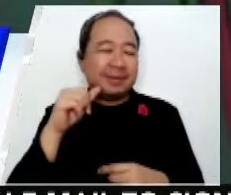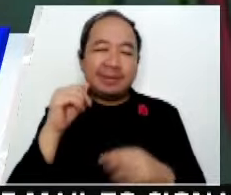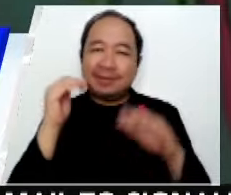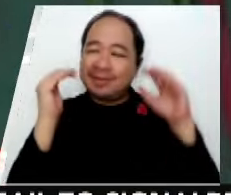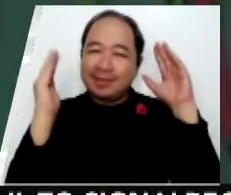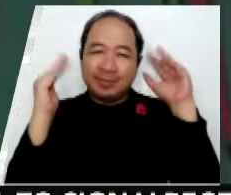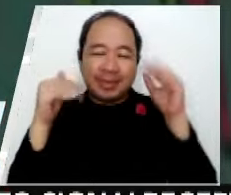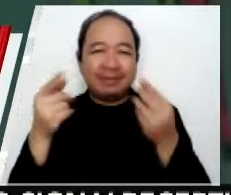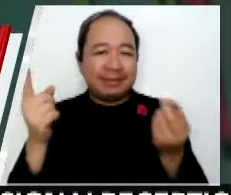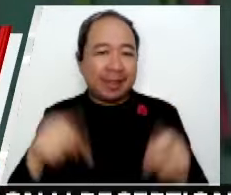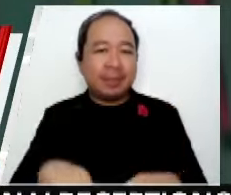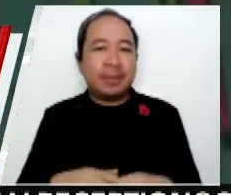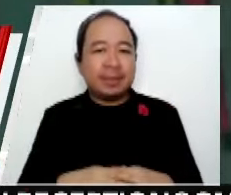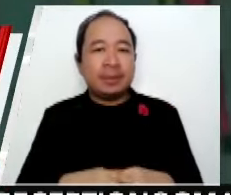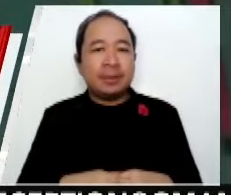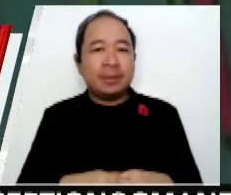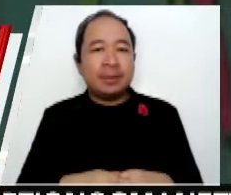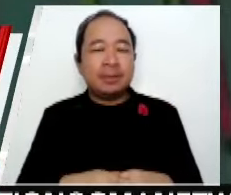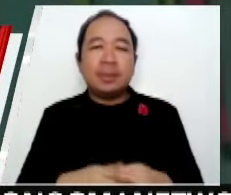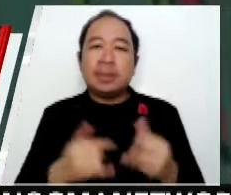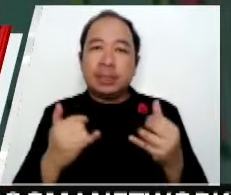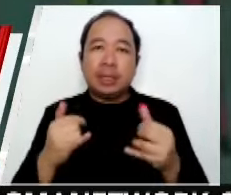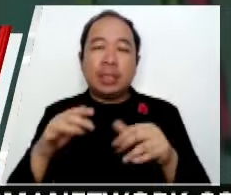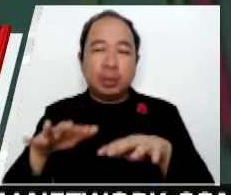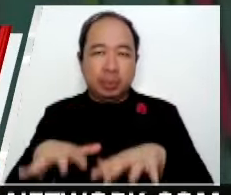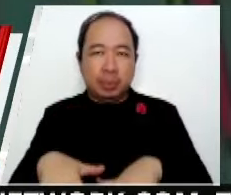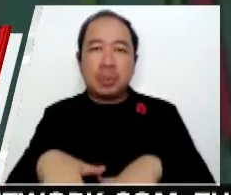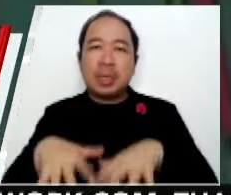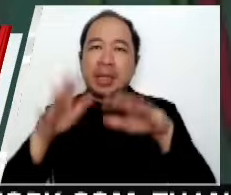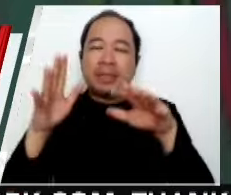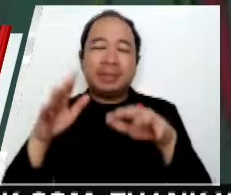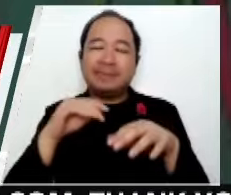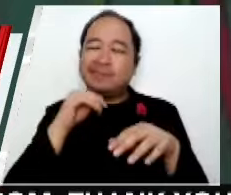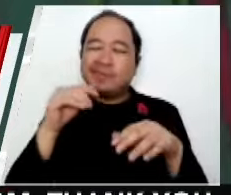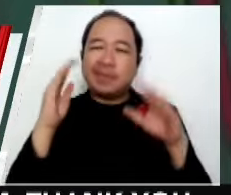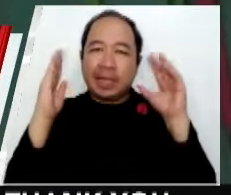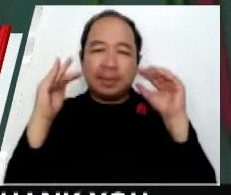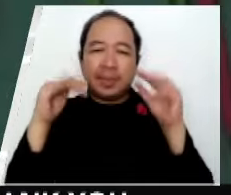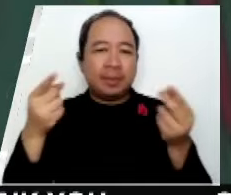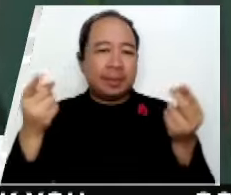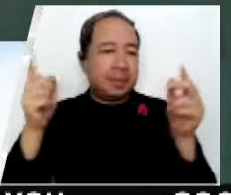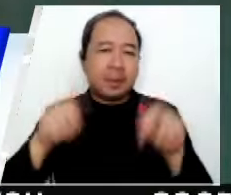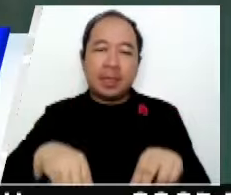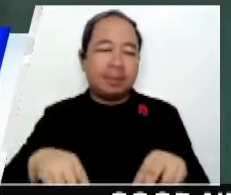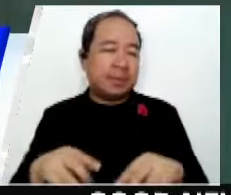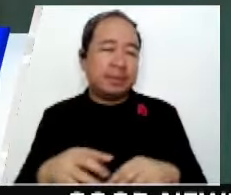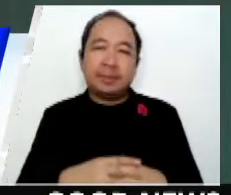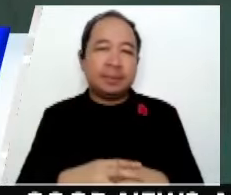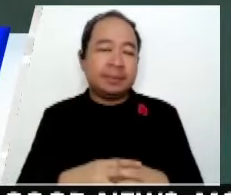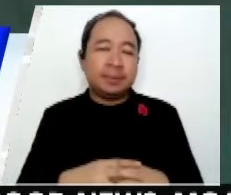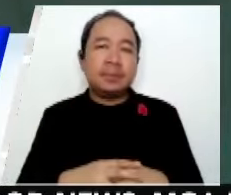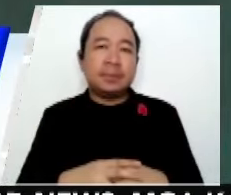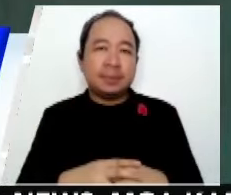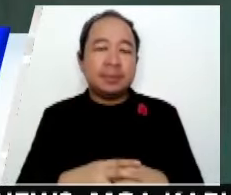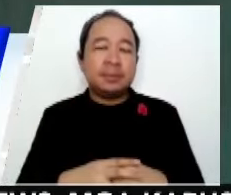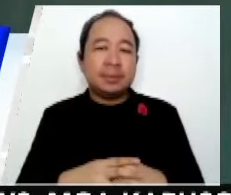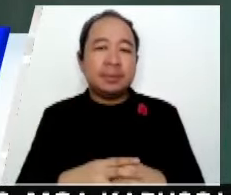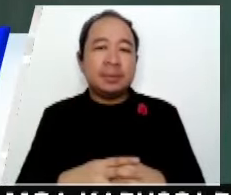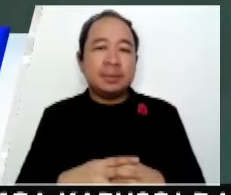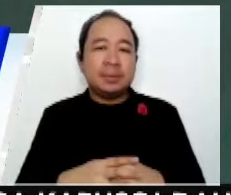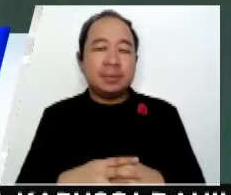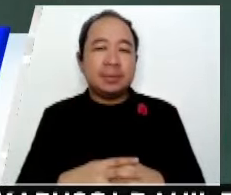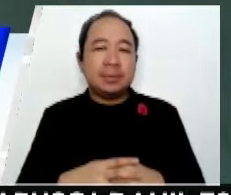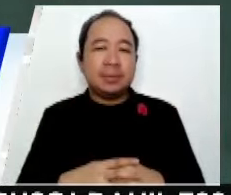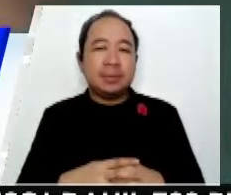talaga, yung bagyo talaga, hindi natin ano, na-expect na mangyayari po. Ganito. Medyo nahihirapan din